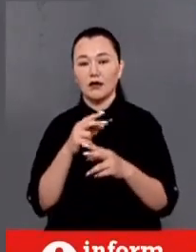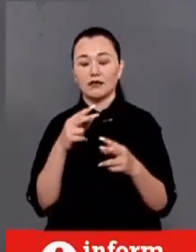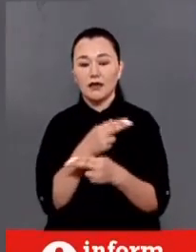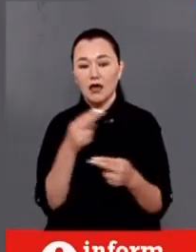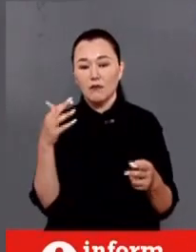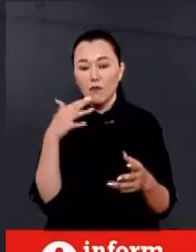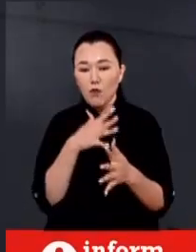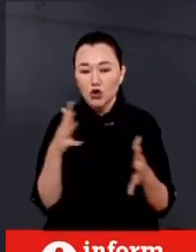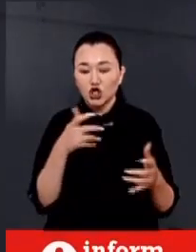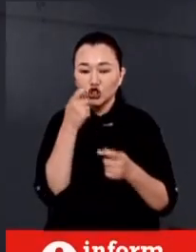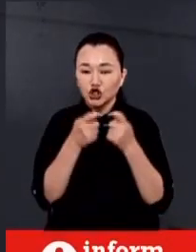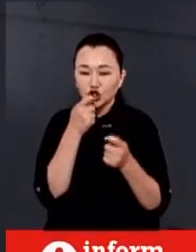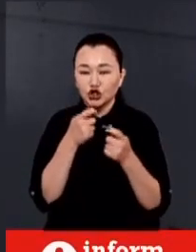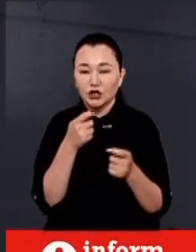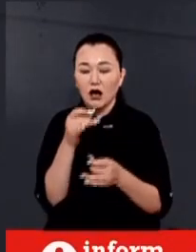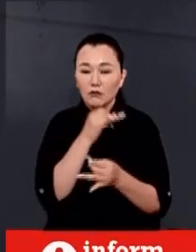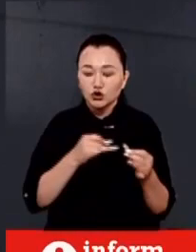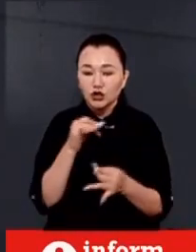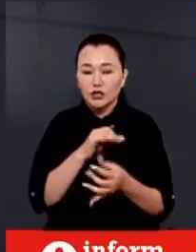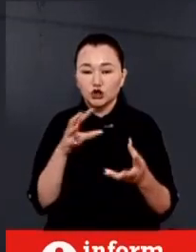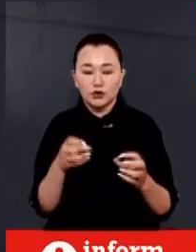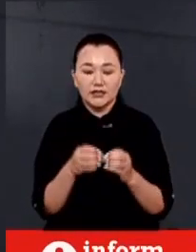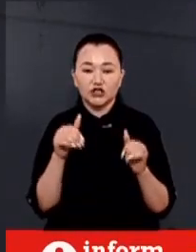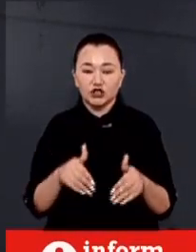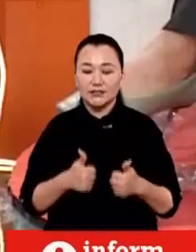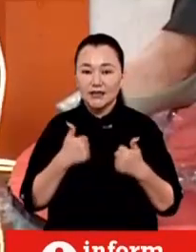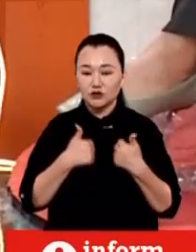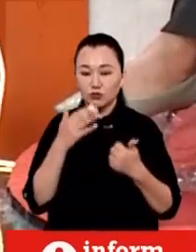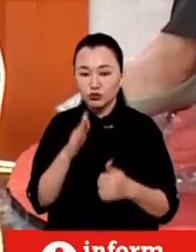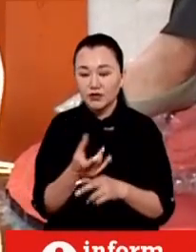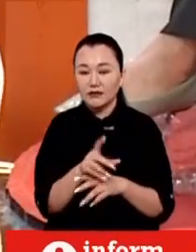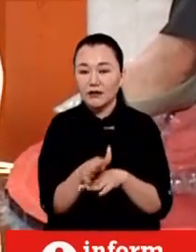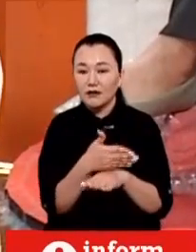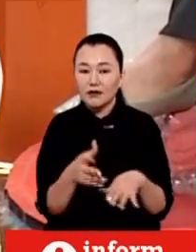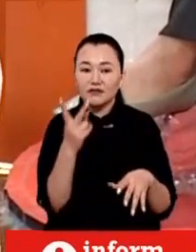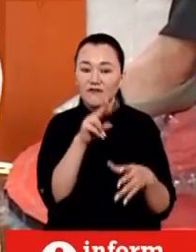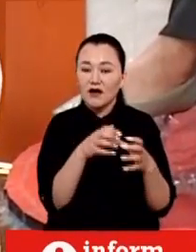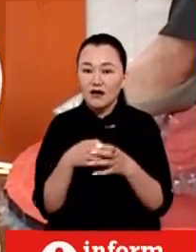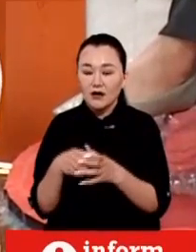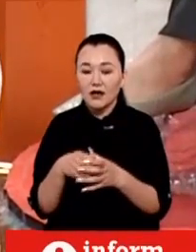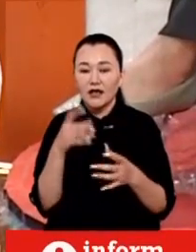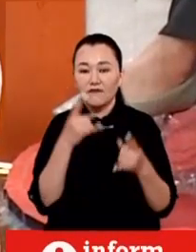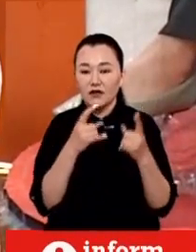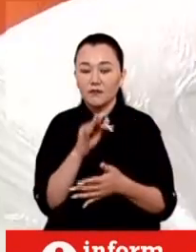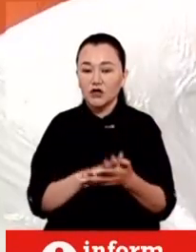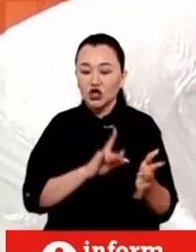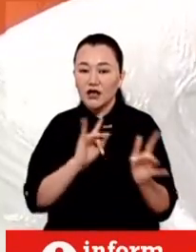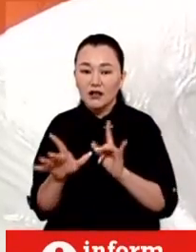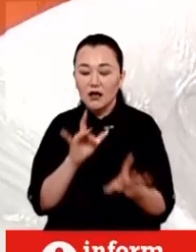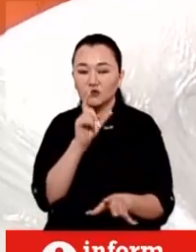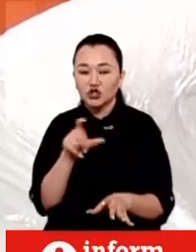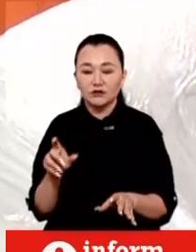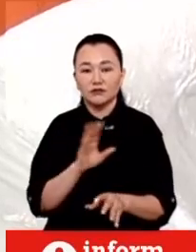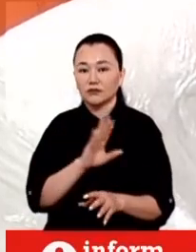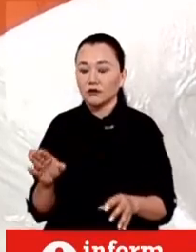тақырыптарды жеке-жеке талқылап, қорытынды шығаруға тырысады. Екі тарапқа бөлінген сарапшылар қатарында эфир үшін жүгіріп, жүзін жарнамалаған азаматтар